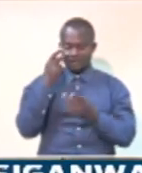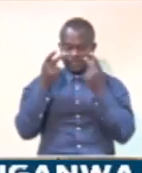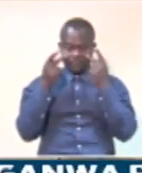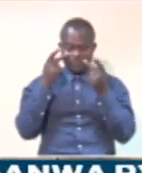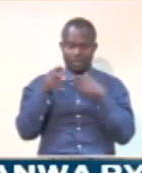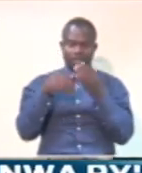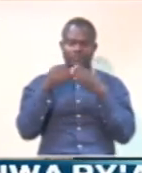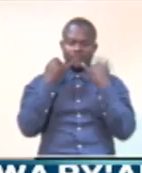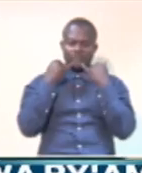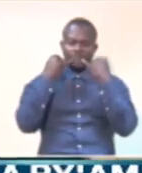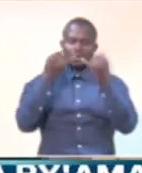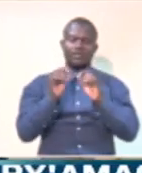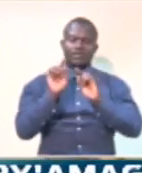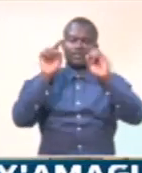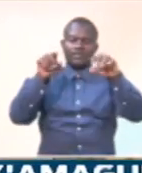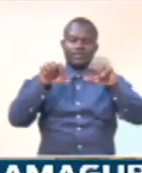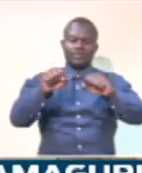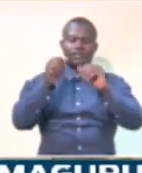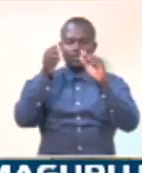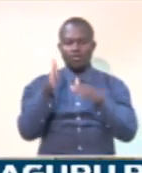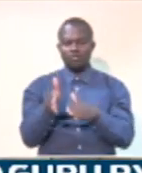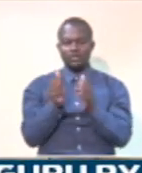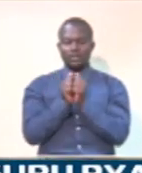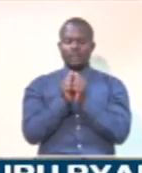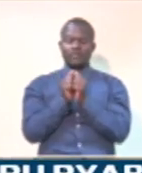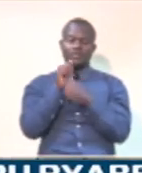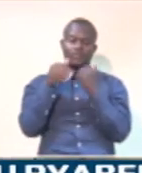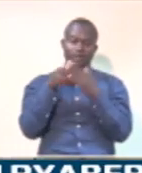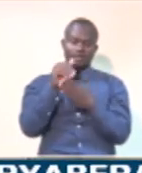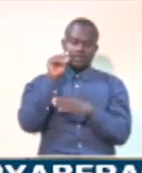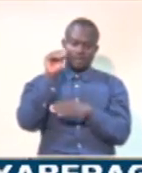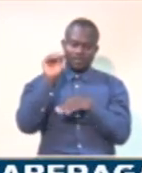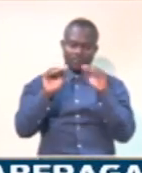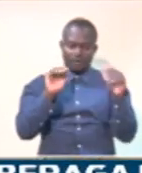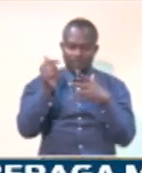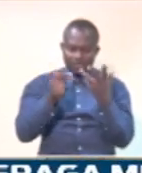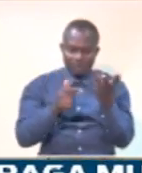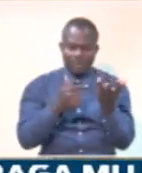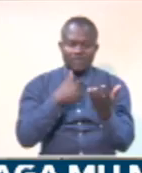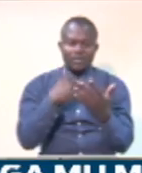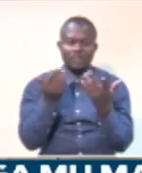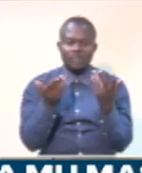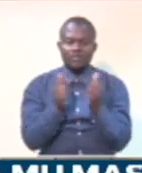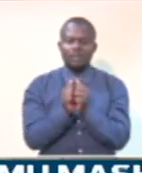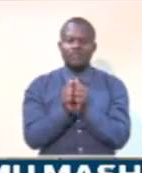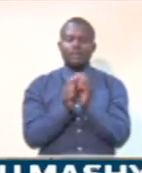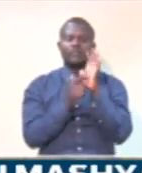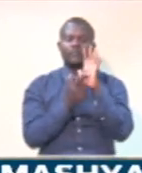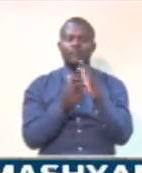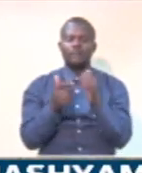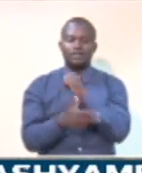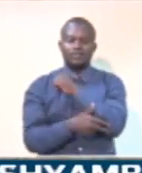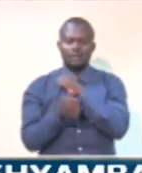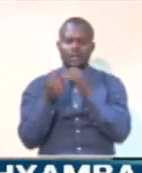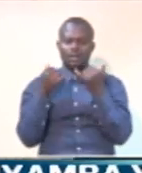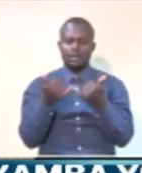nka musinyara akagenda agafata wa muntu kamubaza ibyo bintu ufite turabishaka umaze gutwara. Kuri